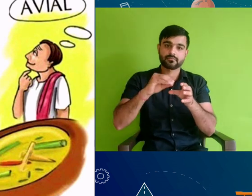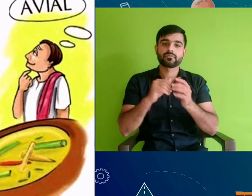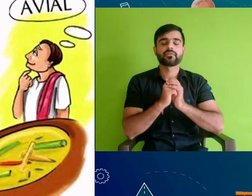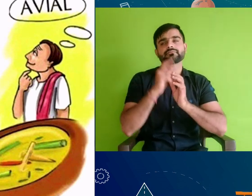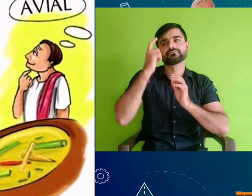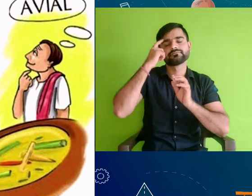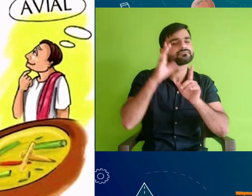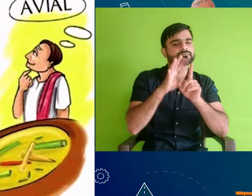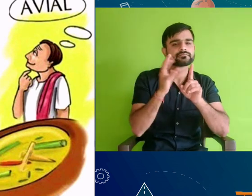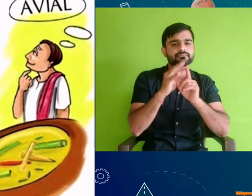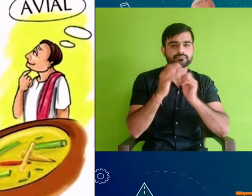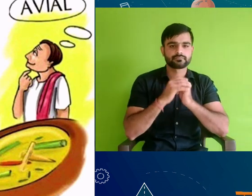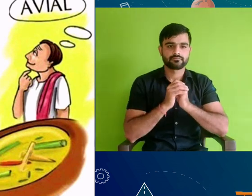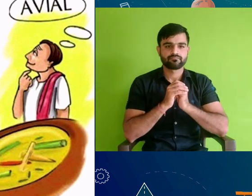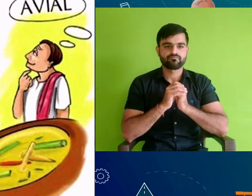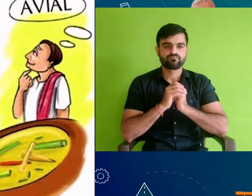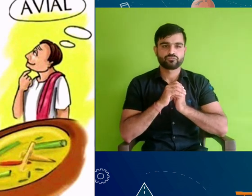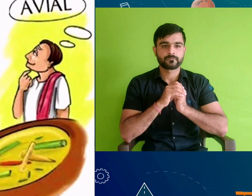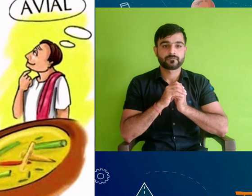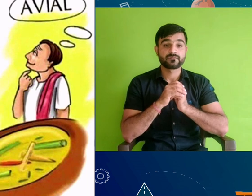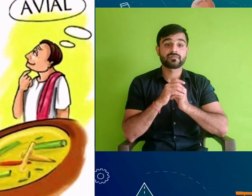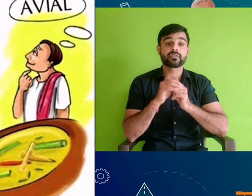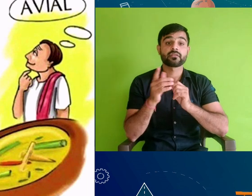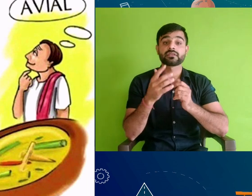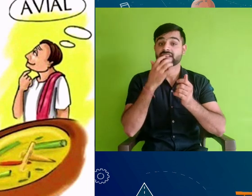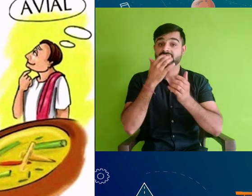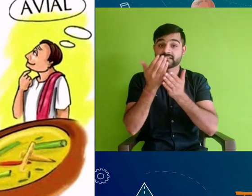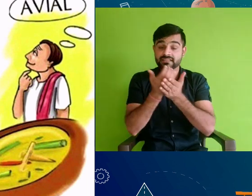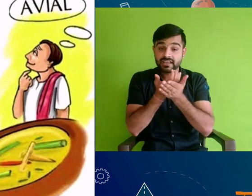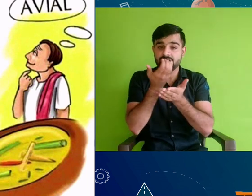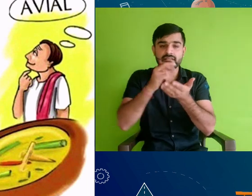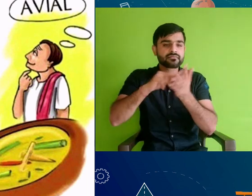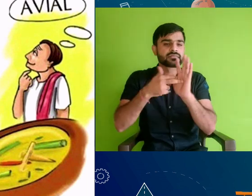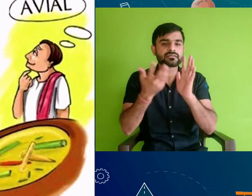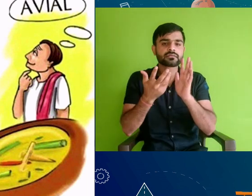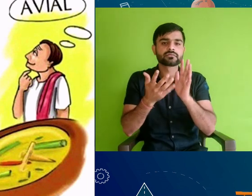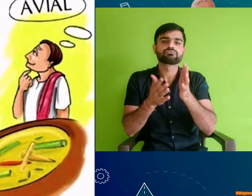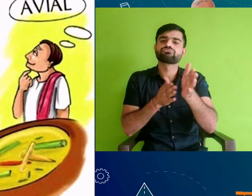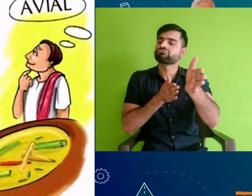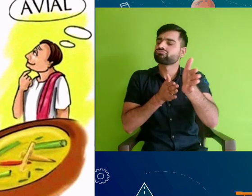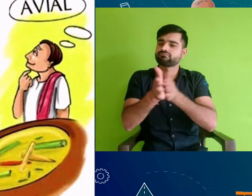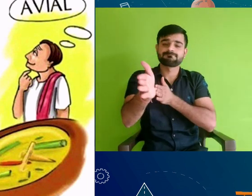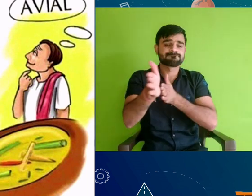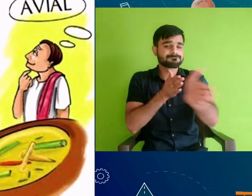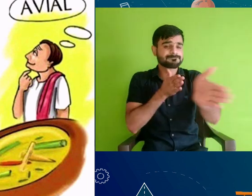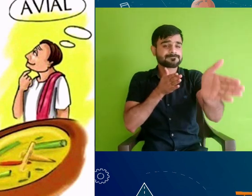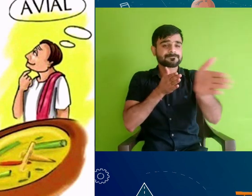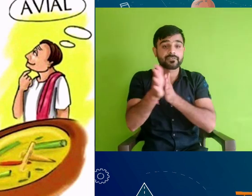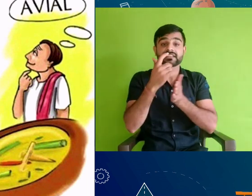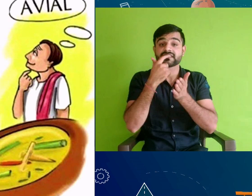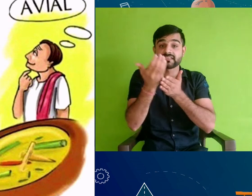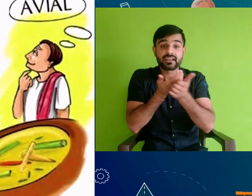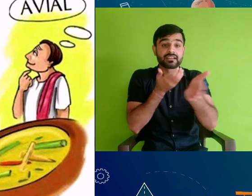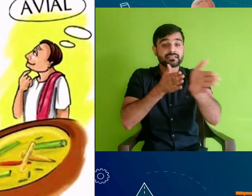कि curd को whip करा। Whip करने का मतलब क्या होता है? जोर-जोर से फेंटना। और उसको फिर उठा